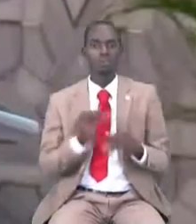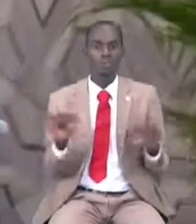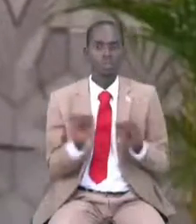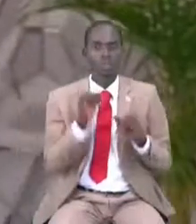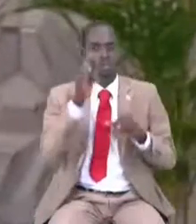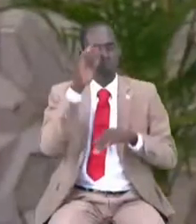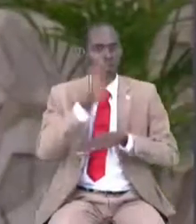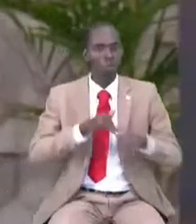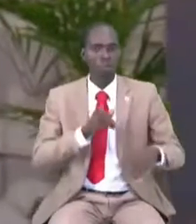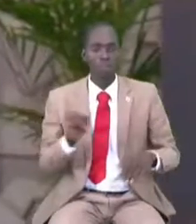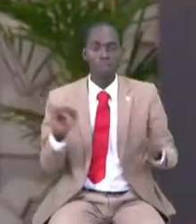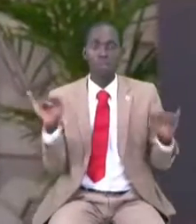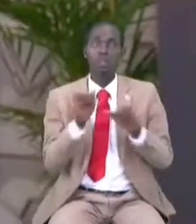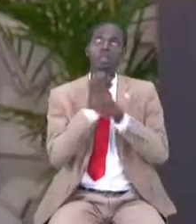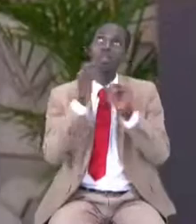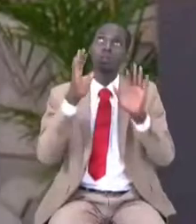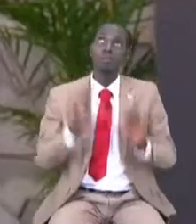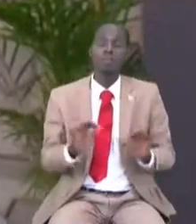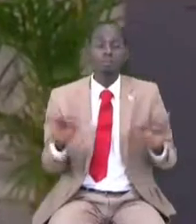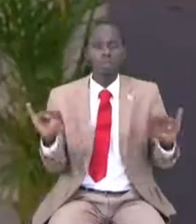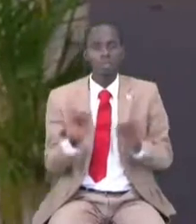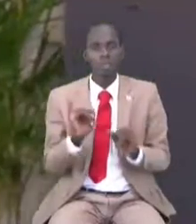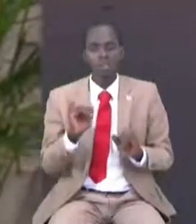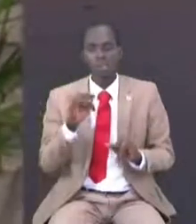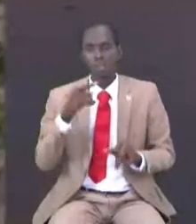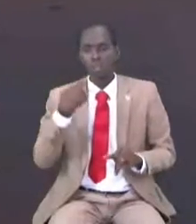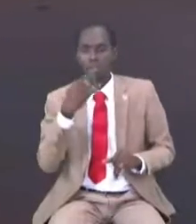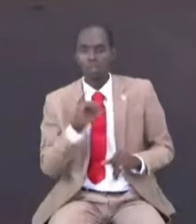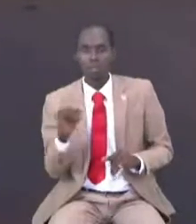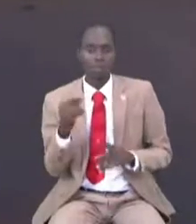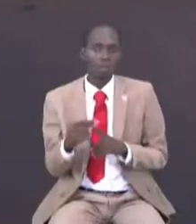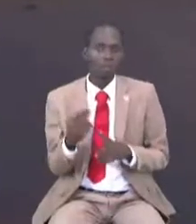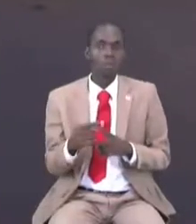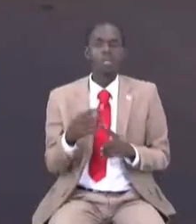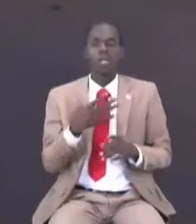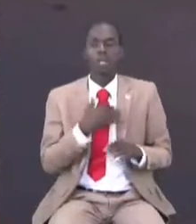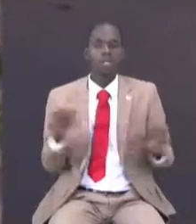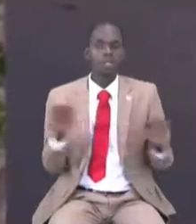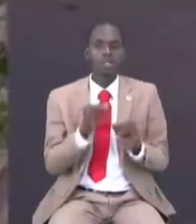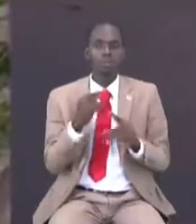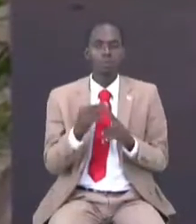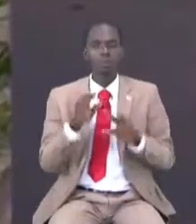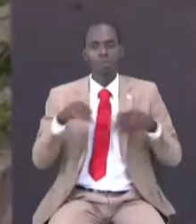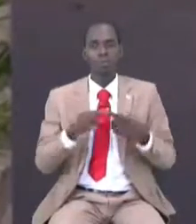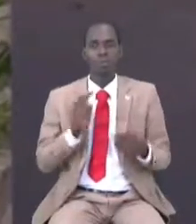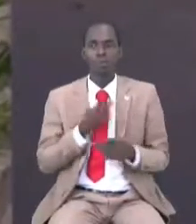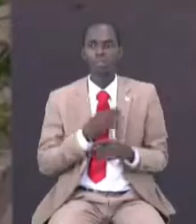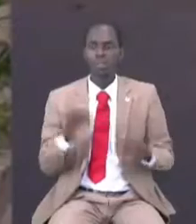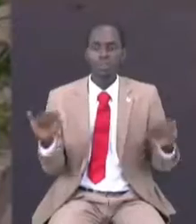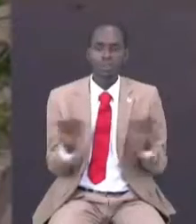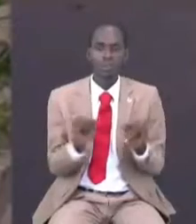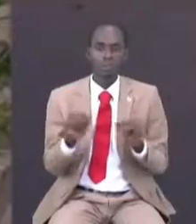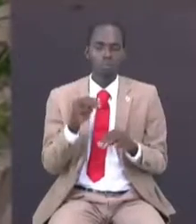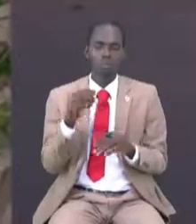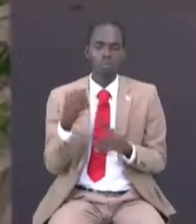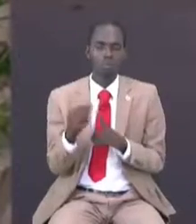monde qu'on a et qu'on lui donne le même message pour aller atteindre le monde. Nous allons voir 3 points au